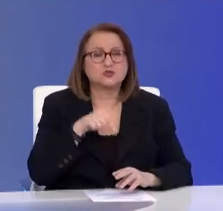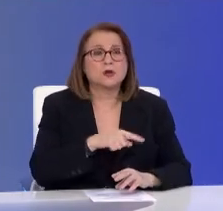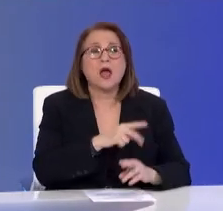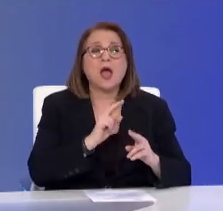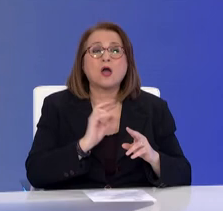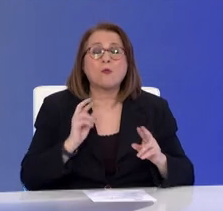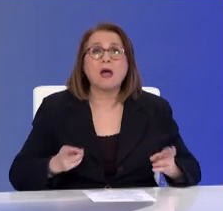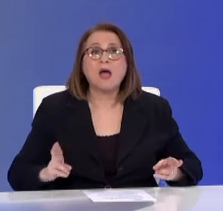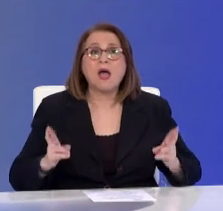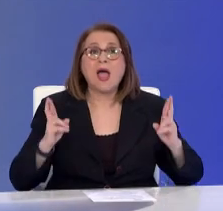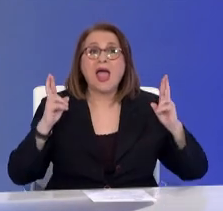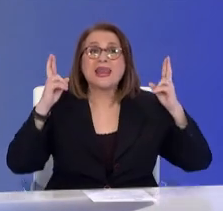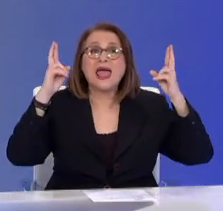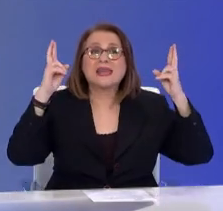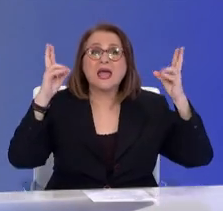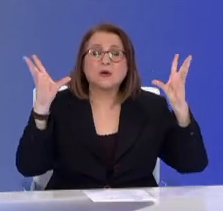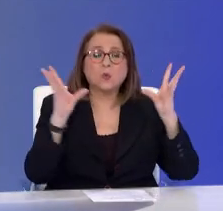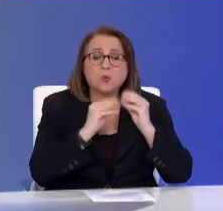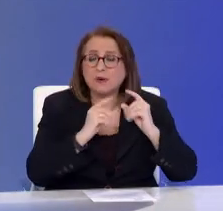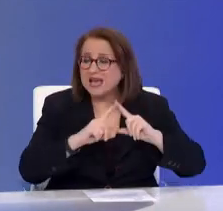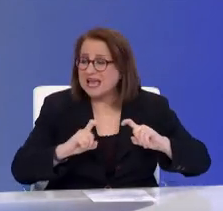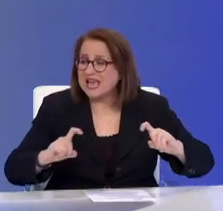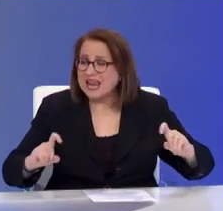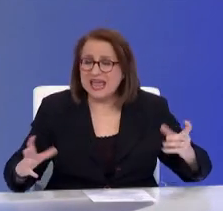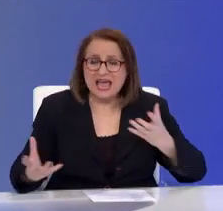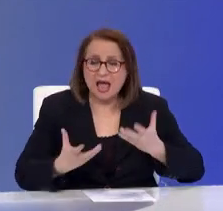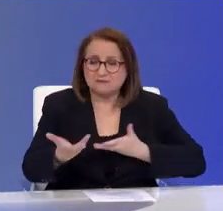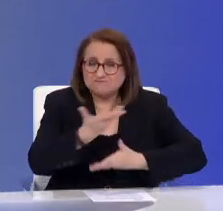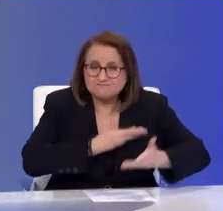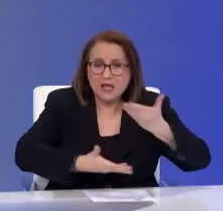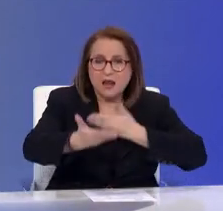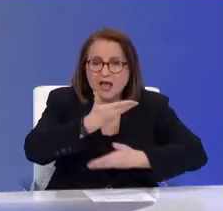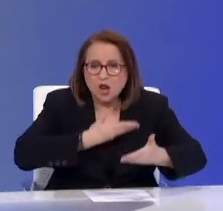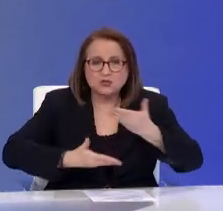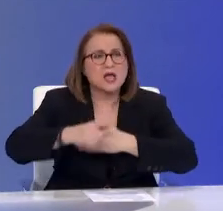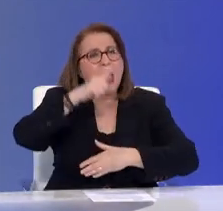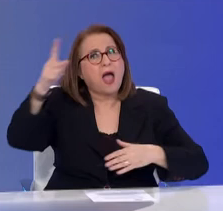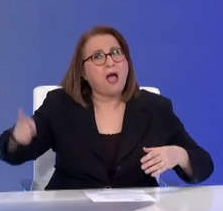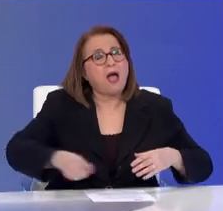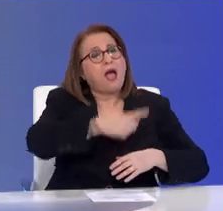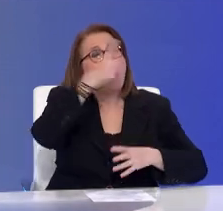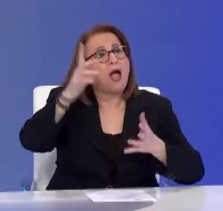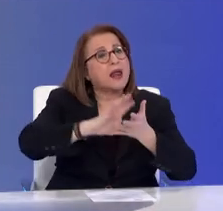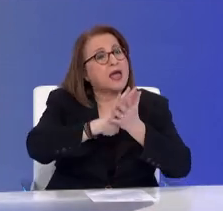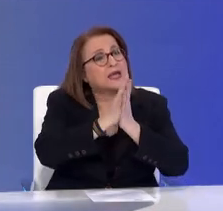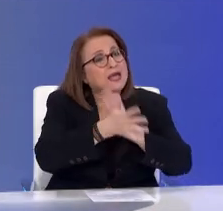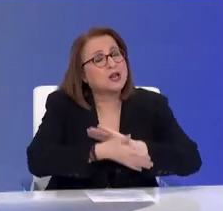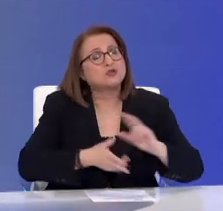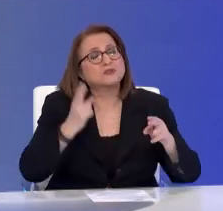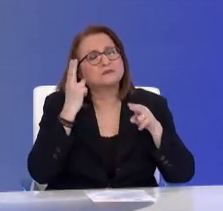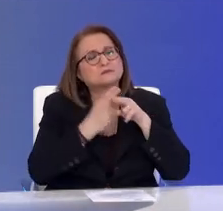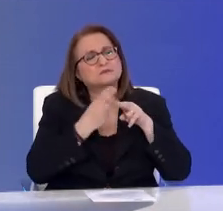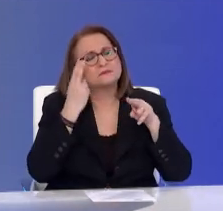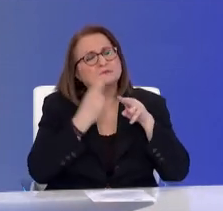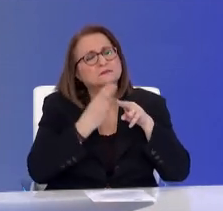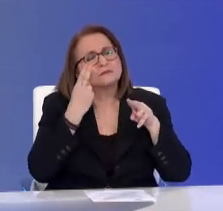ενέργειας από ανανεώσιμες είναι πρωτίστης σημασίας για